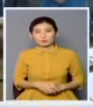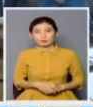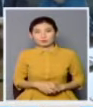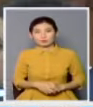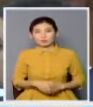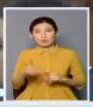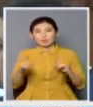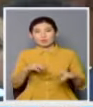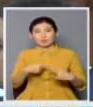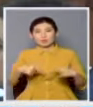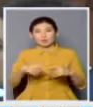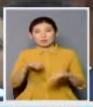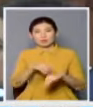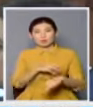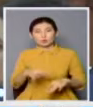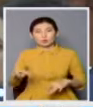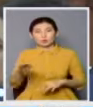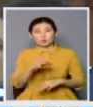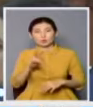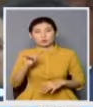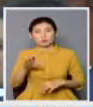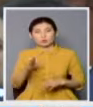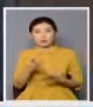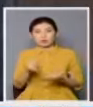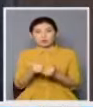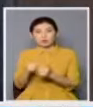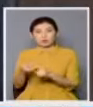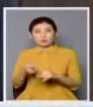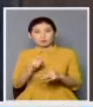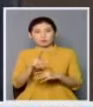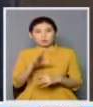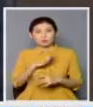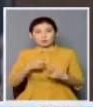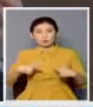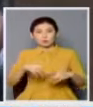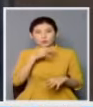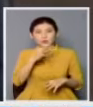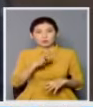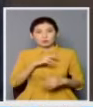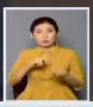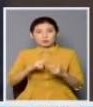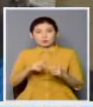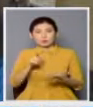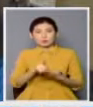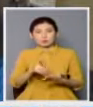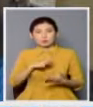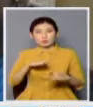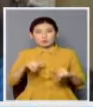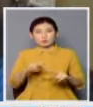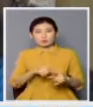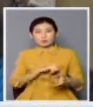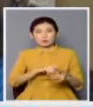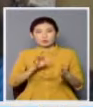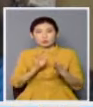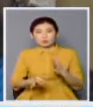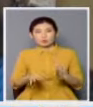На заседании комиссии аким области Нурлан Ногаев дал ряд конкретных поручений уполномоченным органам. Проблема должна быть решена в срочном